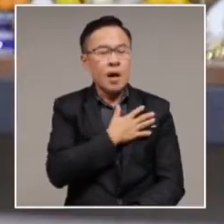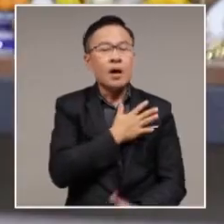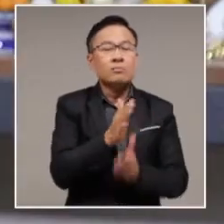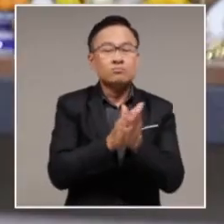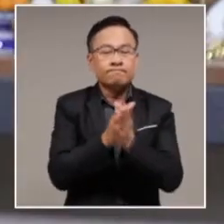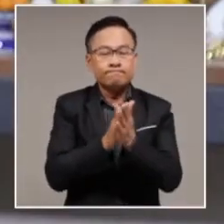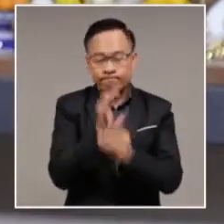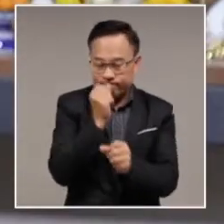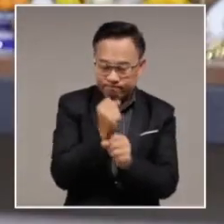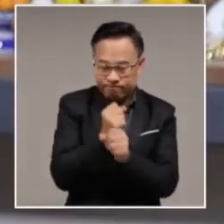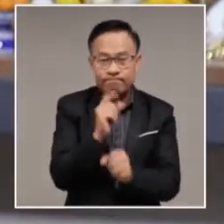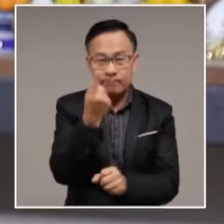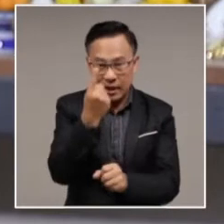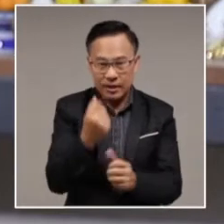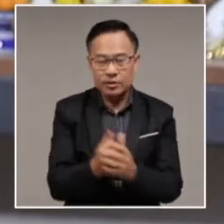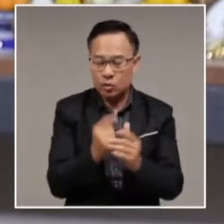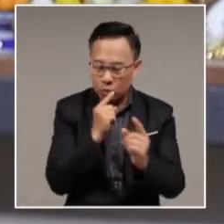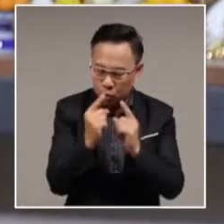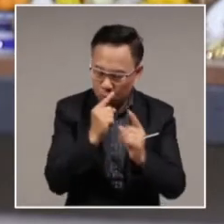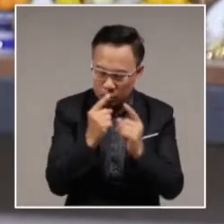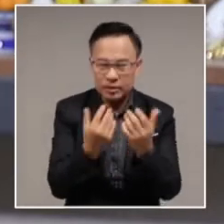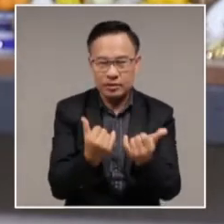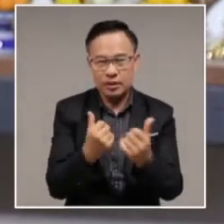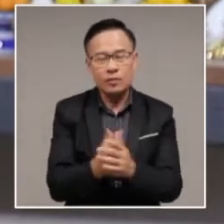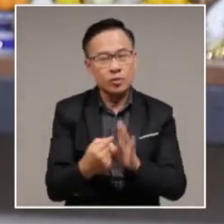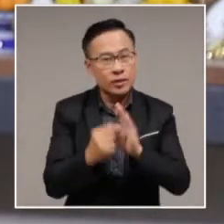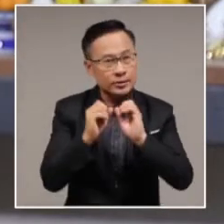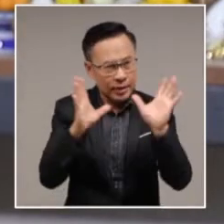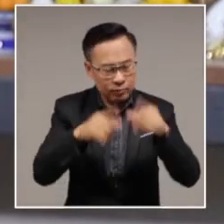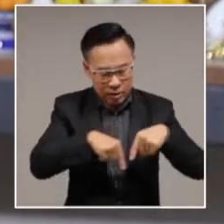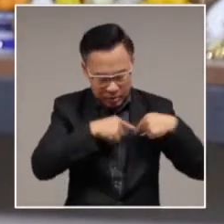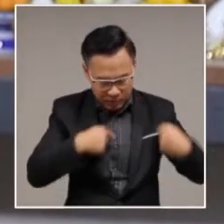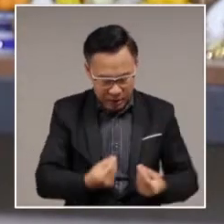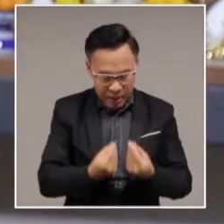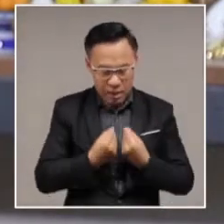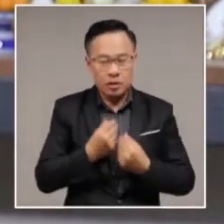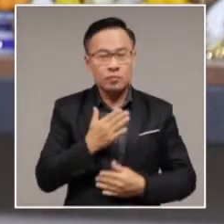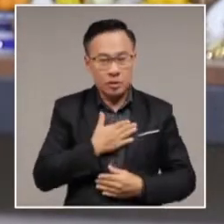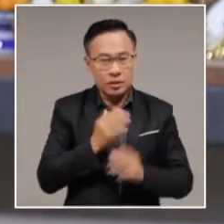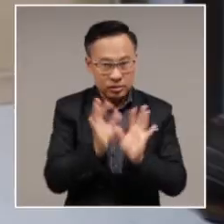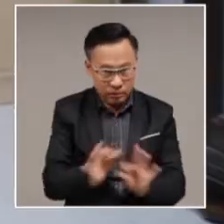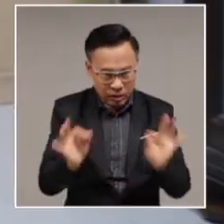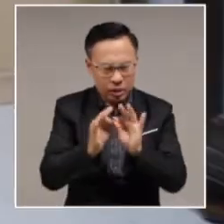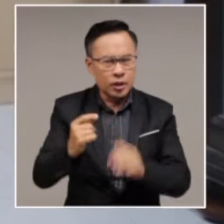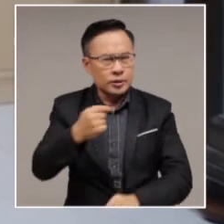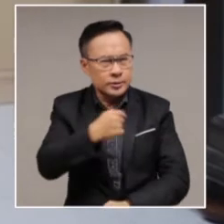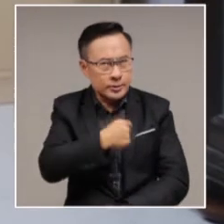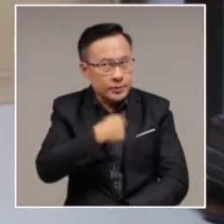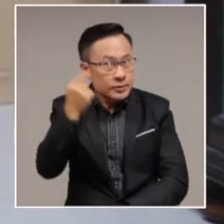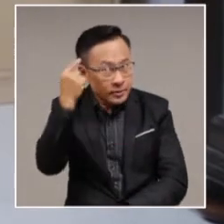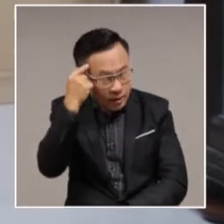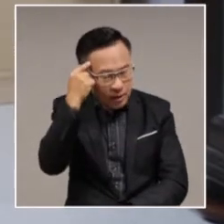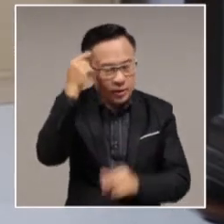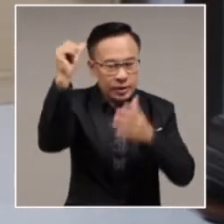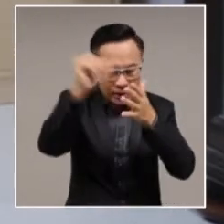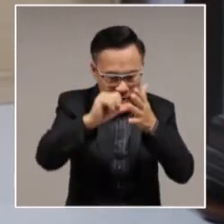ากชีวิตของพี่นุ้ยตลอดทั้งรายการที่เราได้ทำการพูดคุยกับพี่นุ้ยมาโดยเฉพาะกับการสร้างกำลังใจให้กับตัวเองมีสติอยู่เสมอแม้ว่